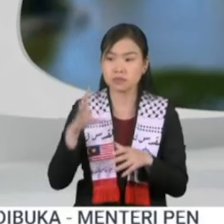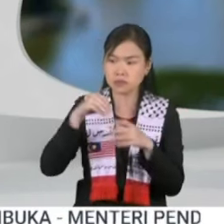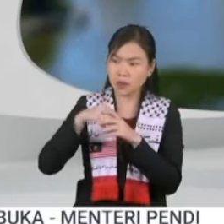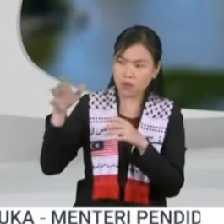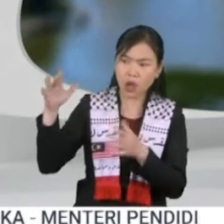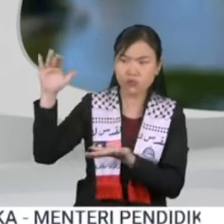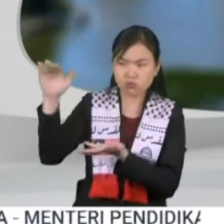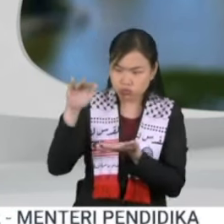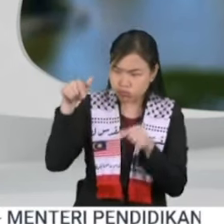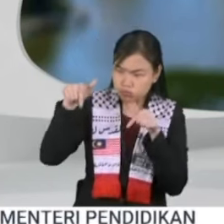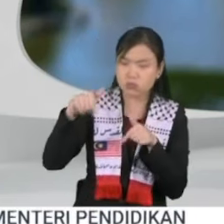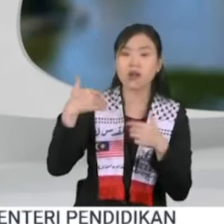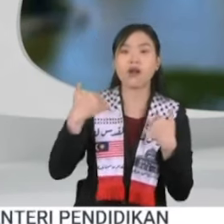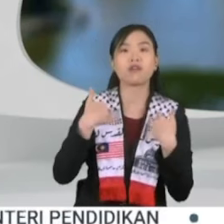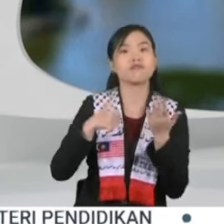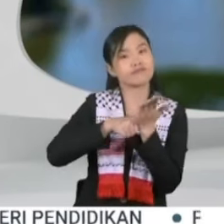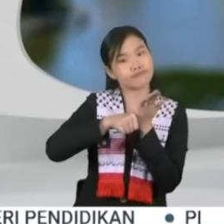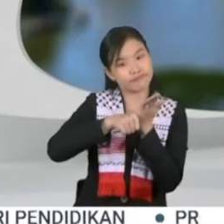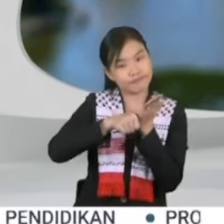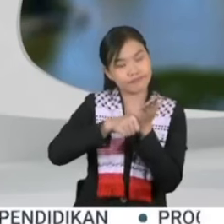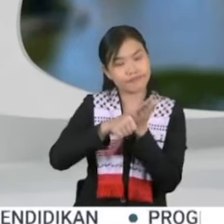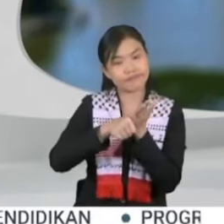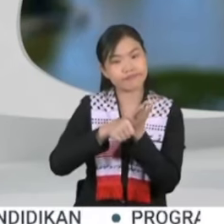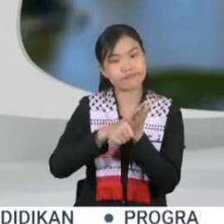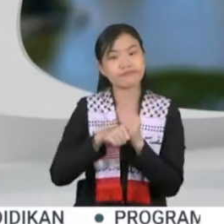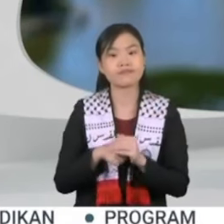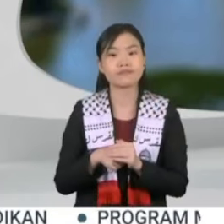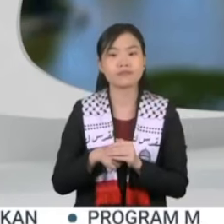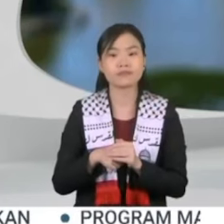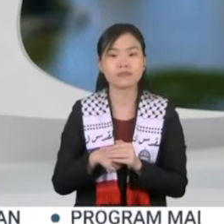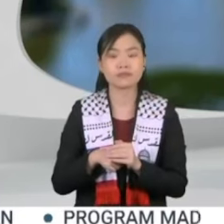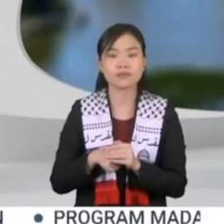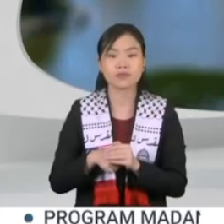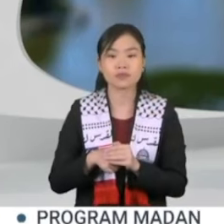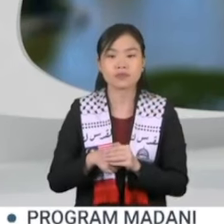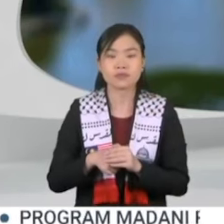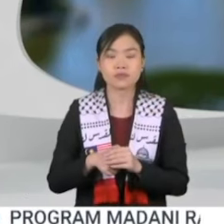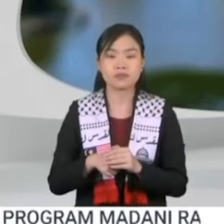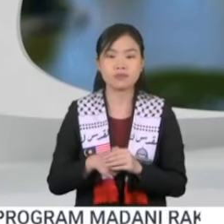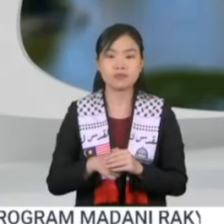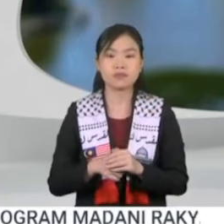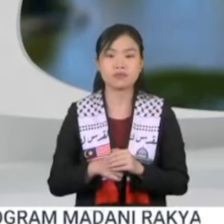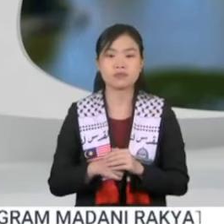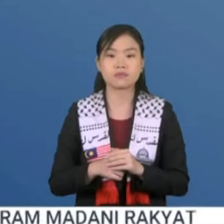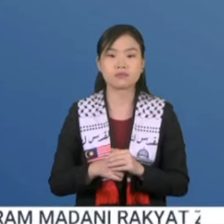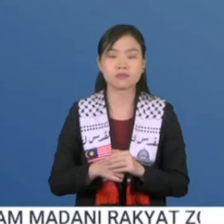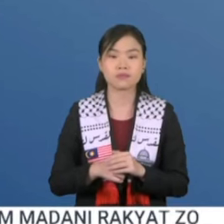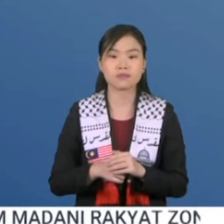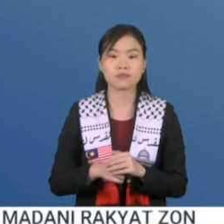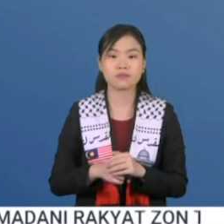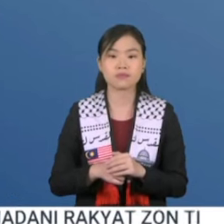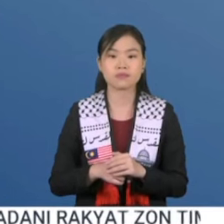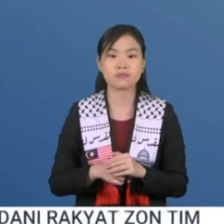dibuat hasil pemeriksaan pihaknya di unit kargo udara Jalan Airport Miri.